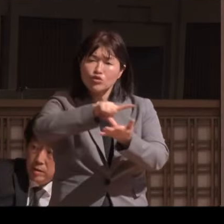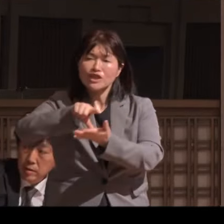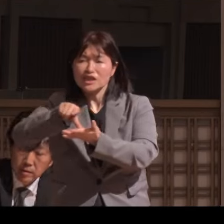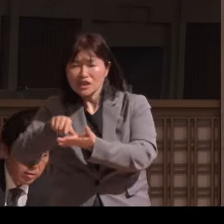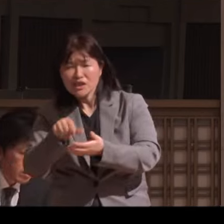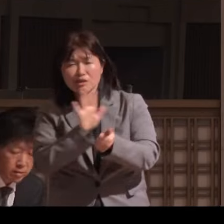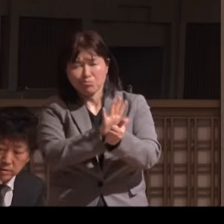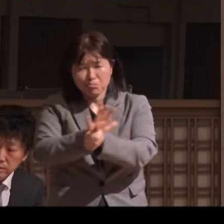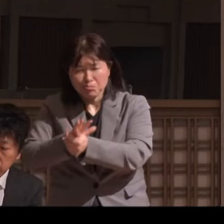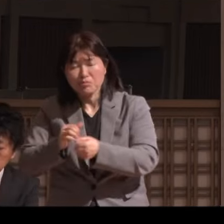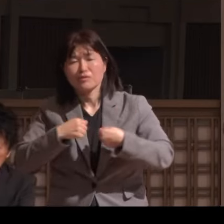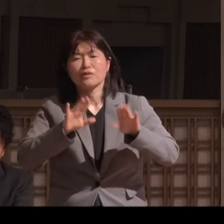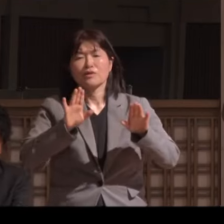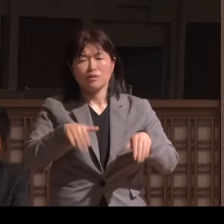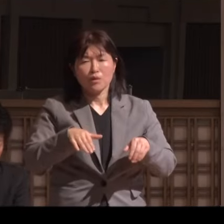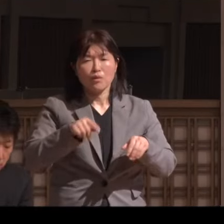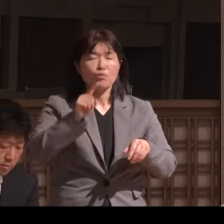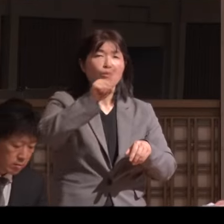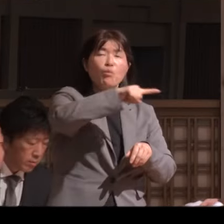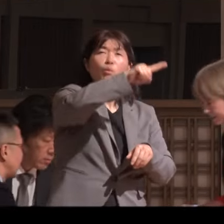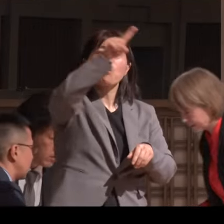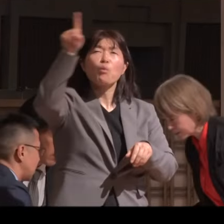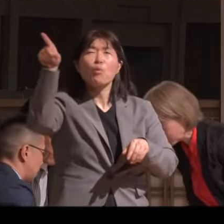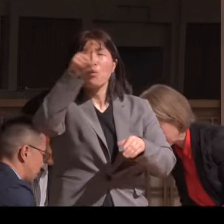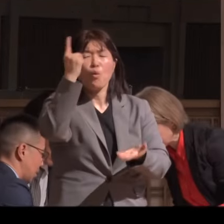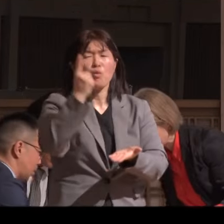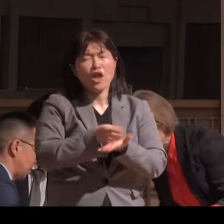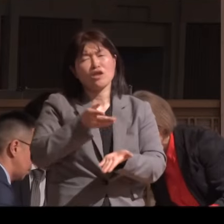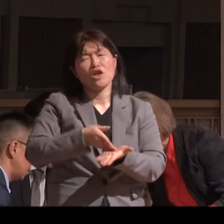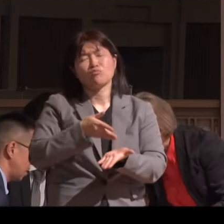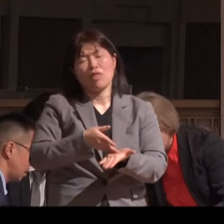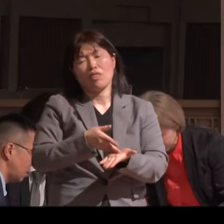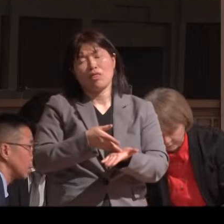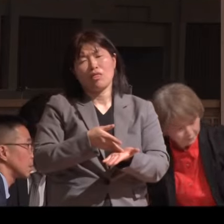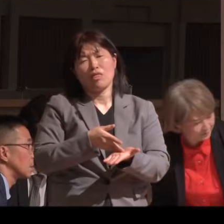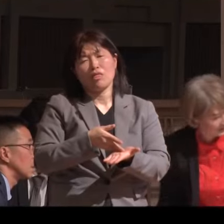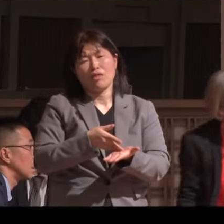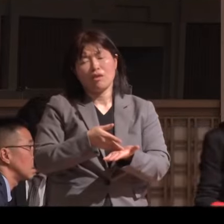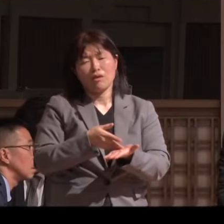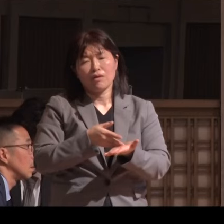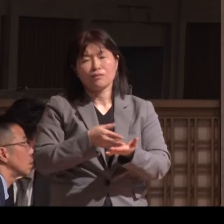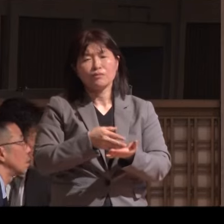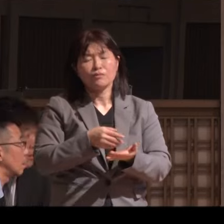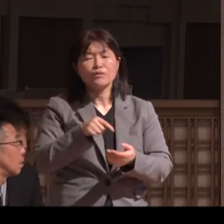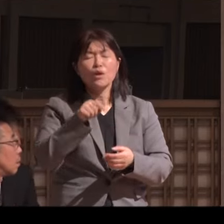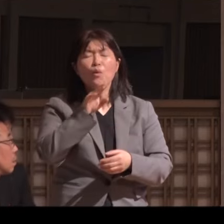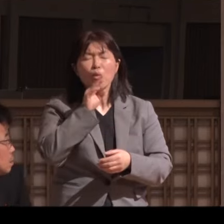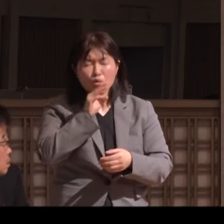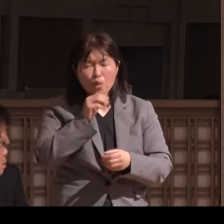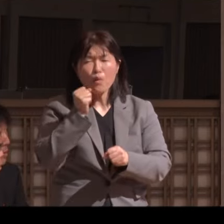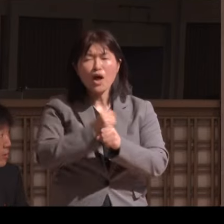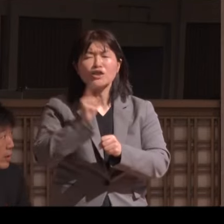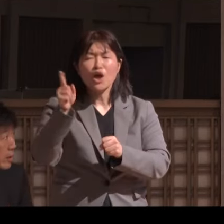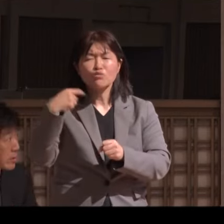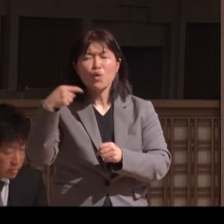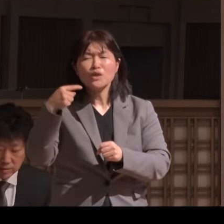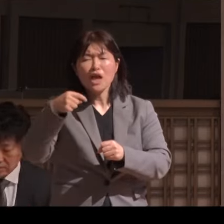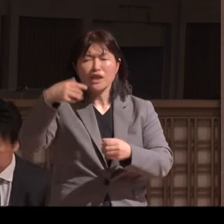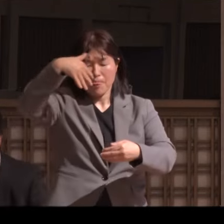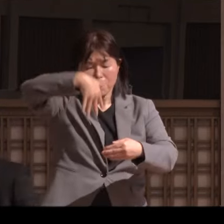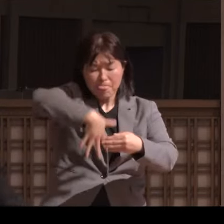いただいたんですけれども事例喋ってもここ言うだけなんですよねで佐野さんが多分これ喋る時間があれば言いたかったのはむしろこの